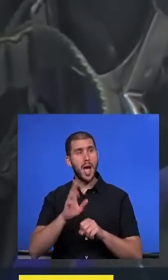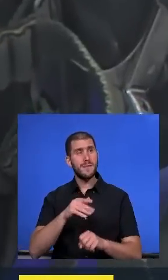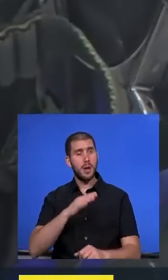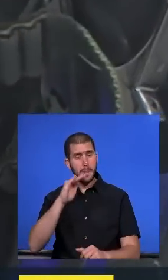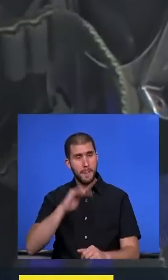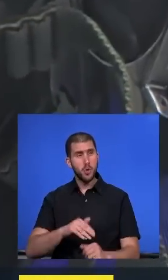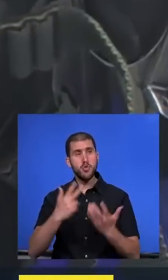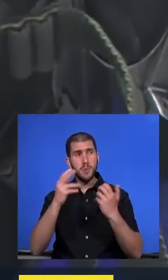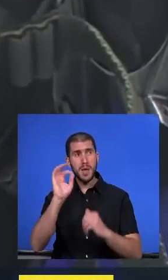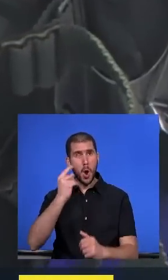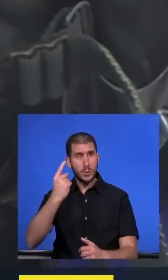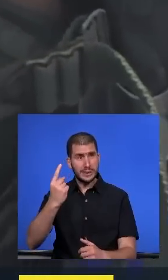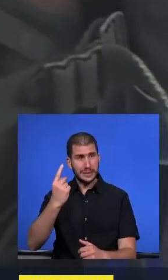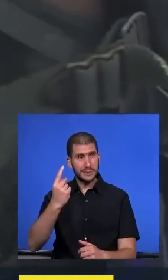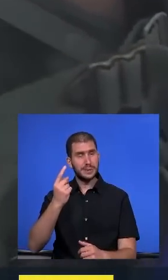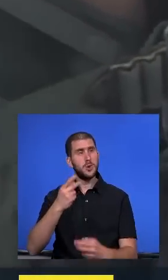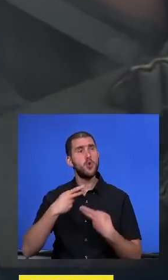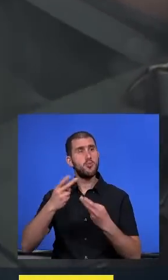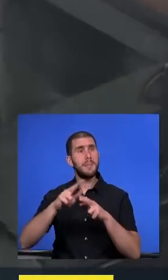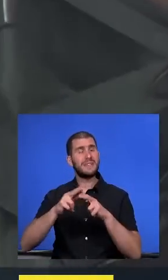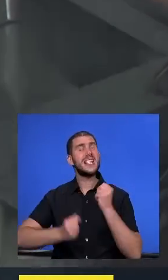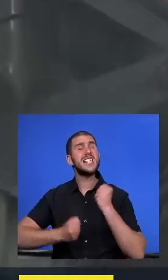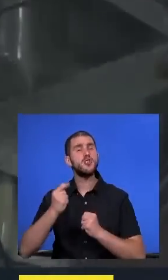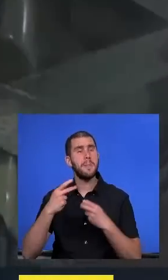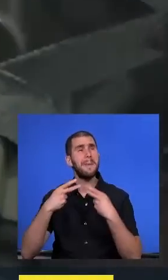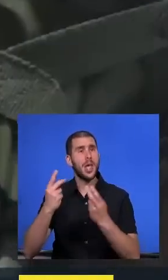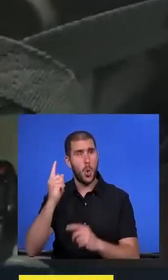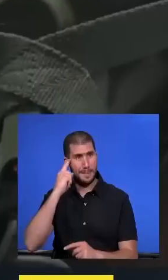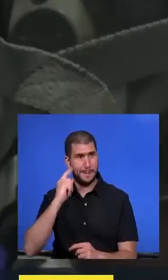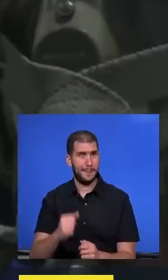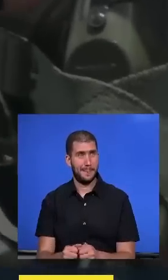של 80% הושפזו במצב קשה בבתי החולים.